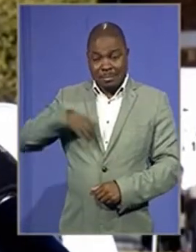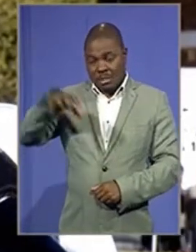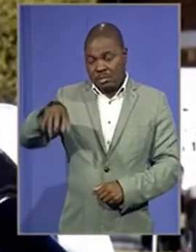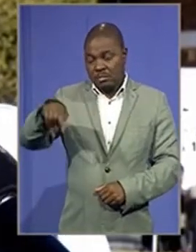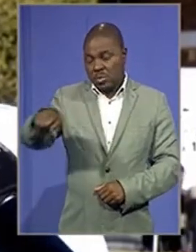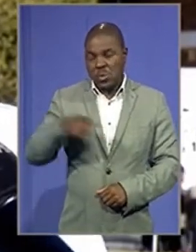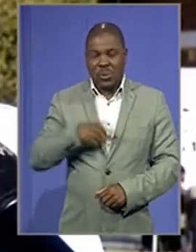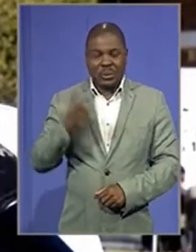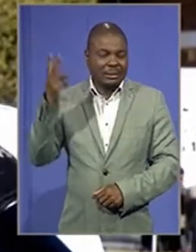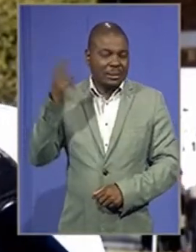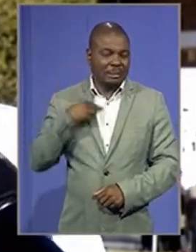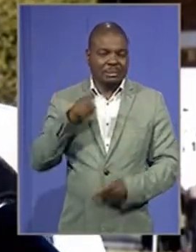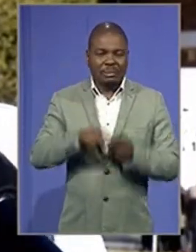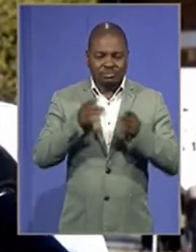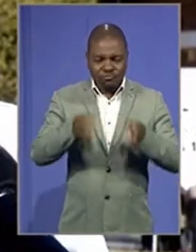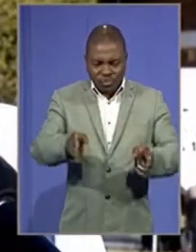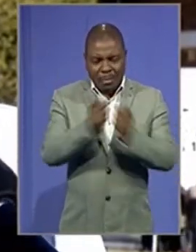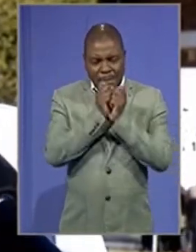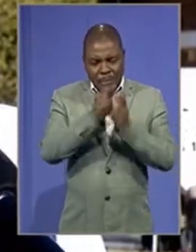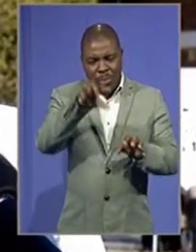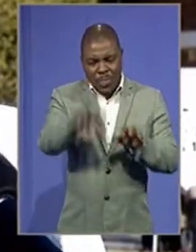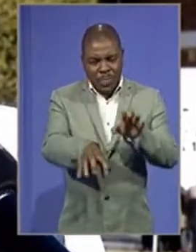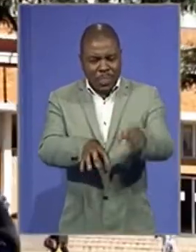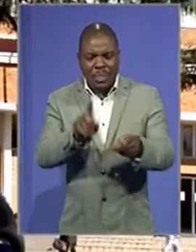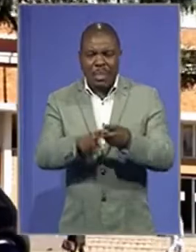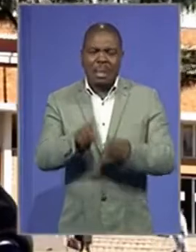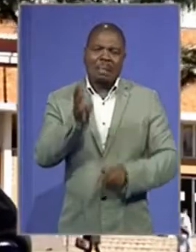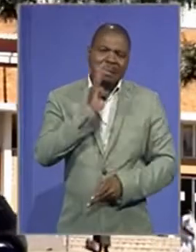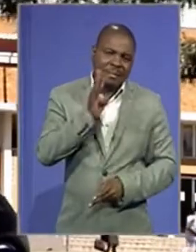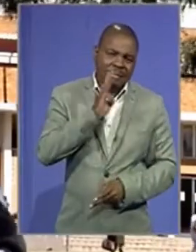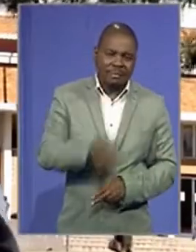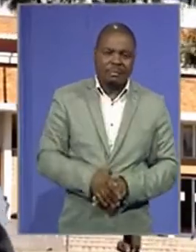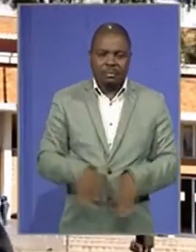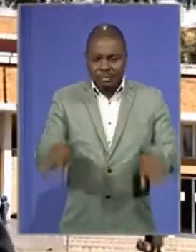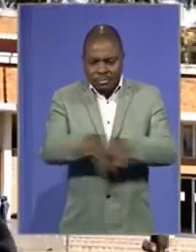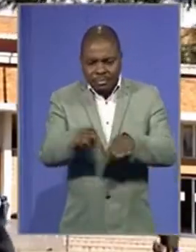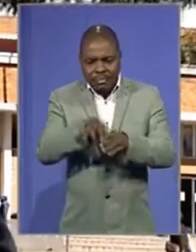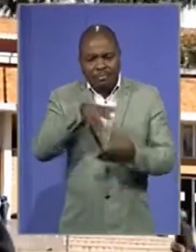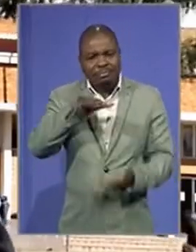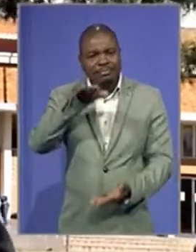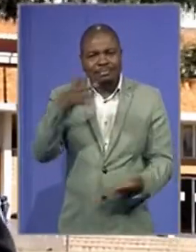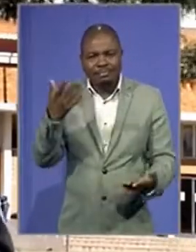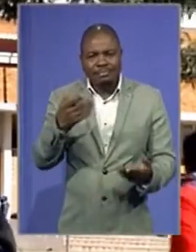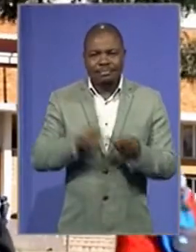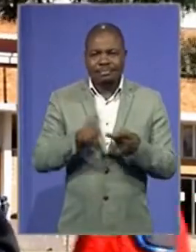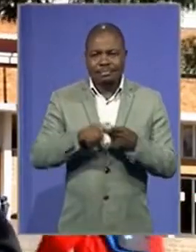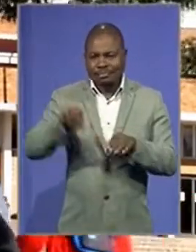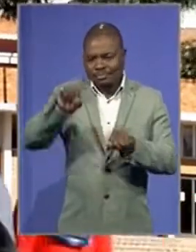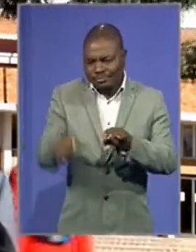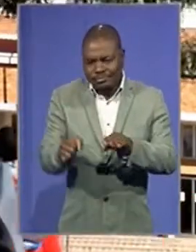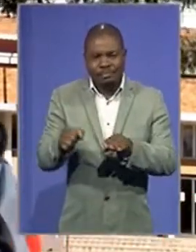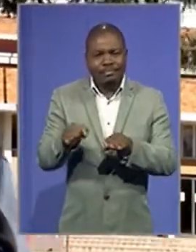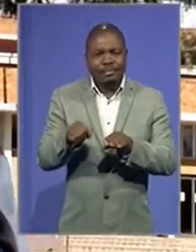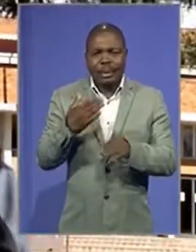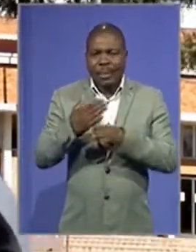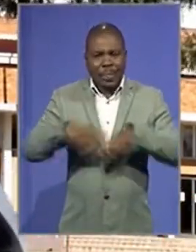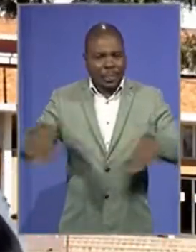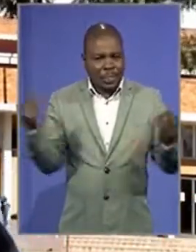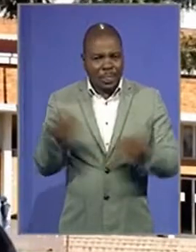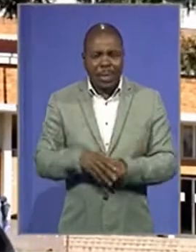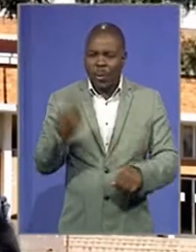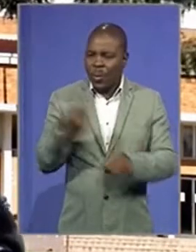mo ditseleng, metsi ke mathata, di-dustbin, di-sewage ha di bereki. Each and every time ya o feta